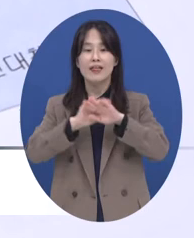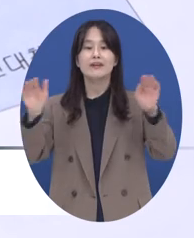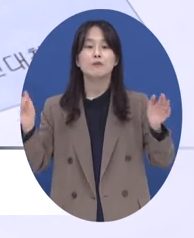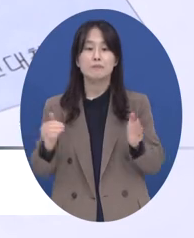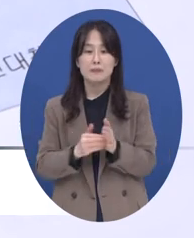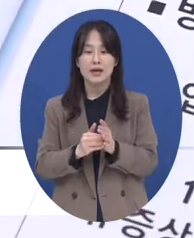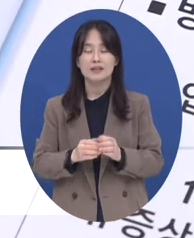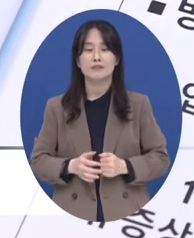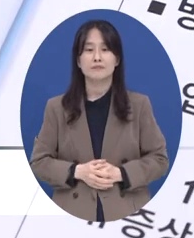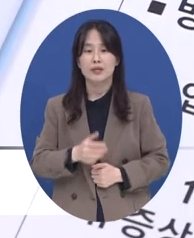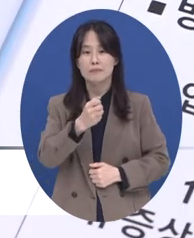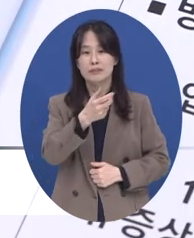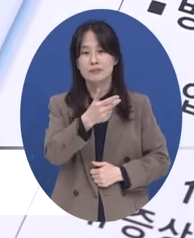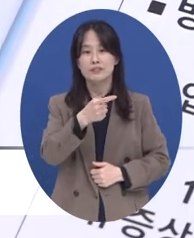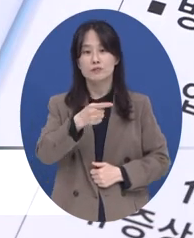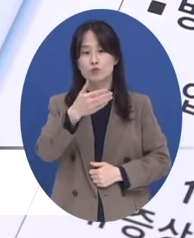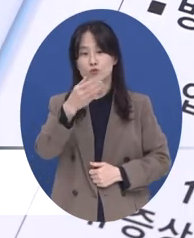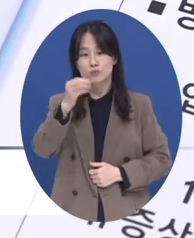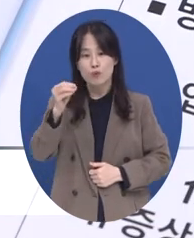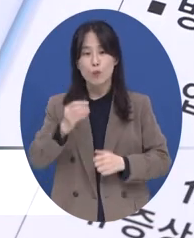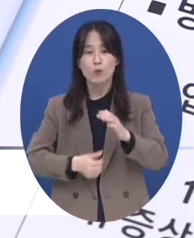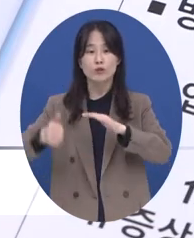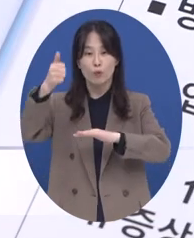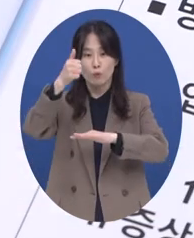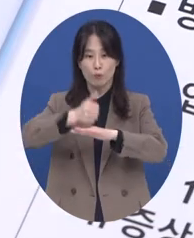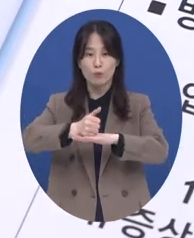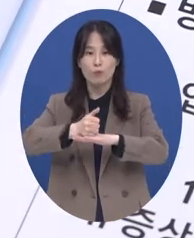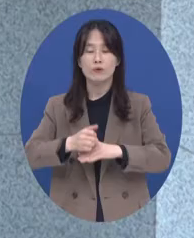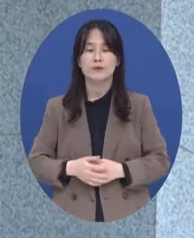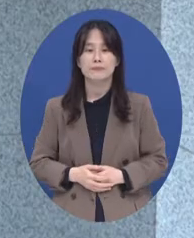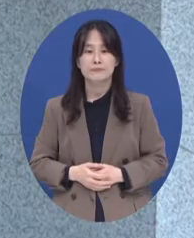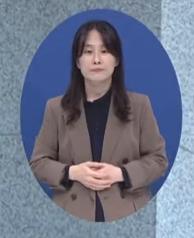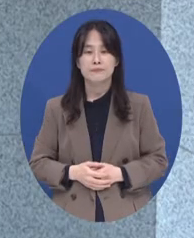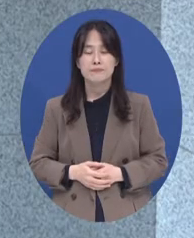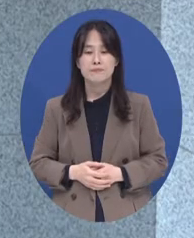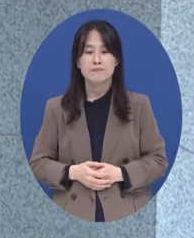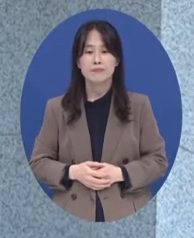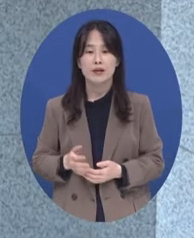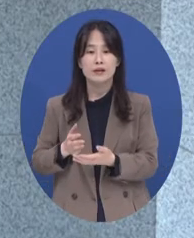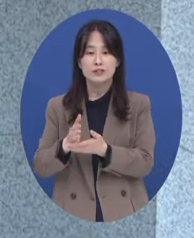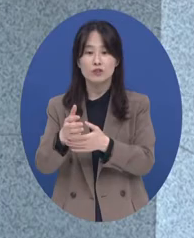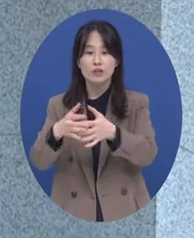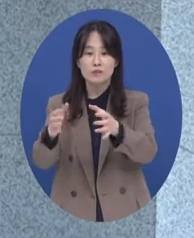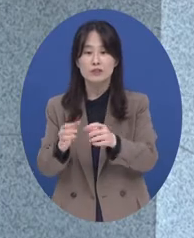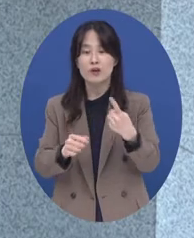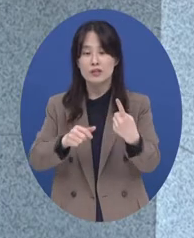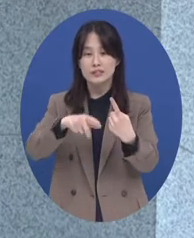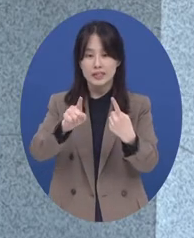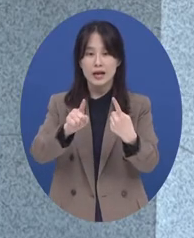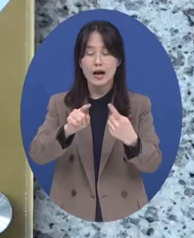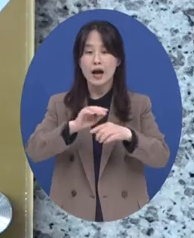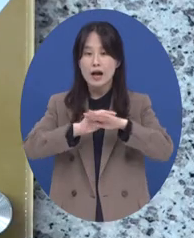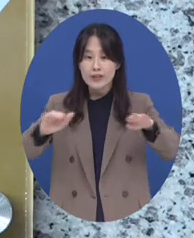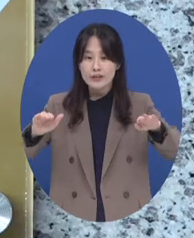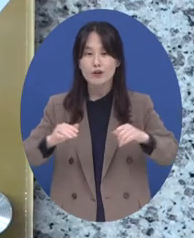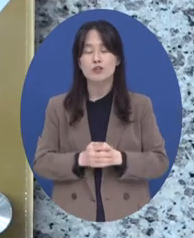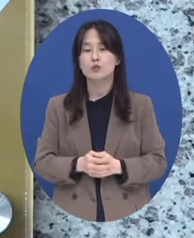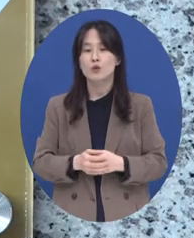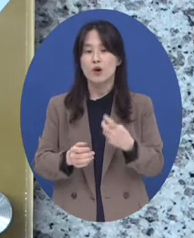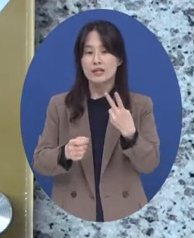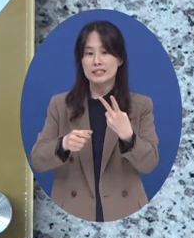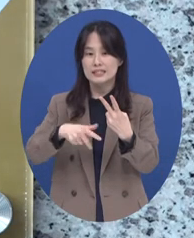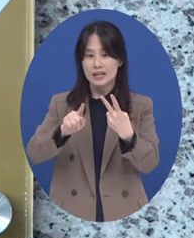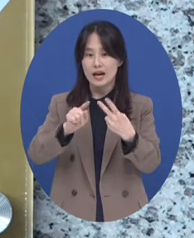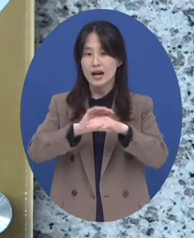좋습니다 87.9% 때 다른 손님들의 입니다 전담 시온 소식에 1차 피해 처리 후 업체별 담당자